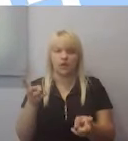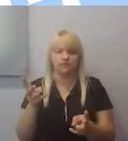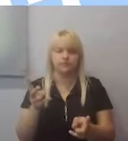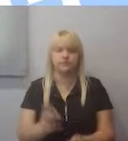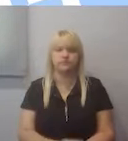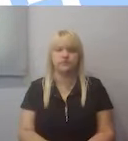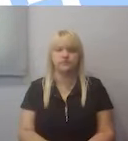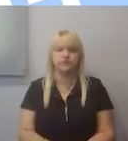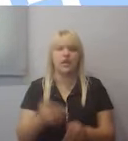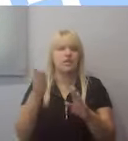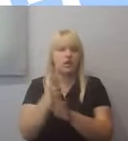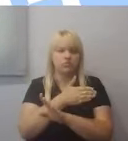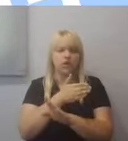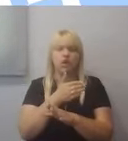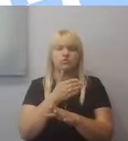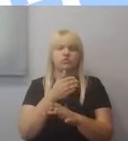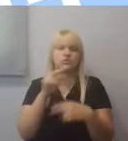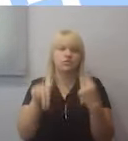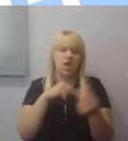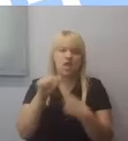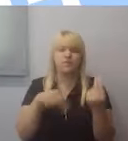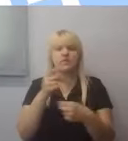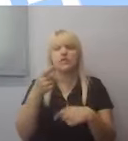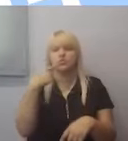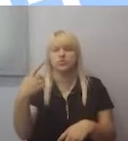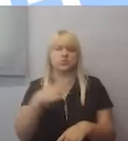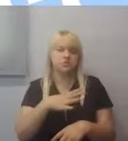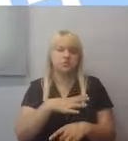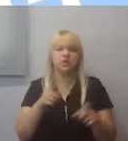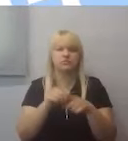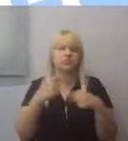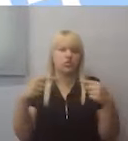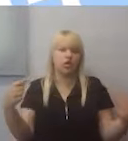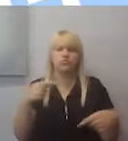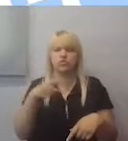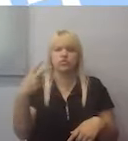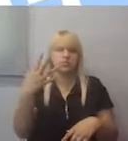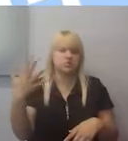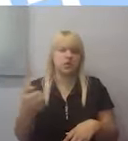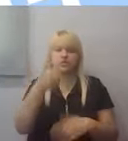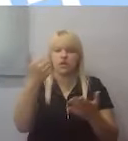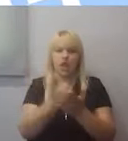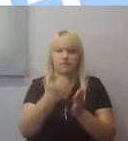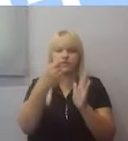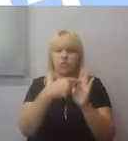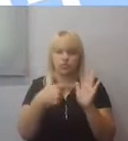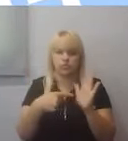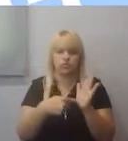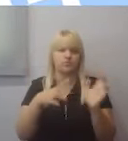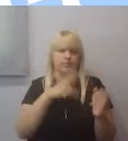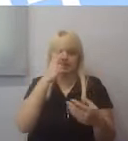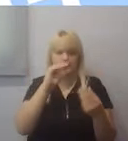iepriekšējās teiksim semināros kur mēs minējām dažādus šos te 25 galvenos punktus ko kurus bija jāņem vērā